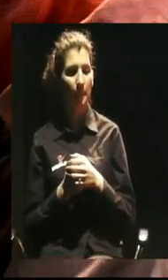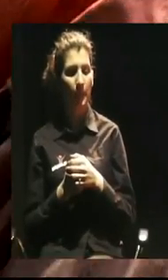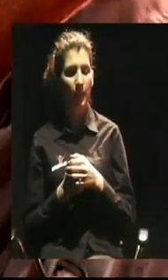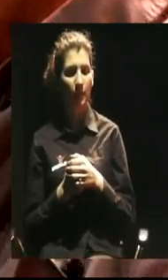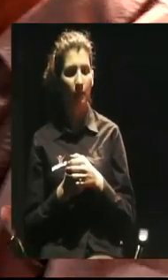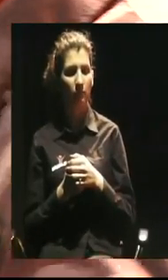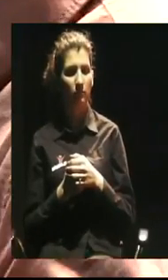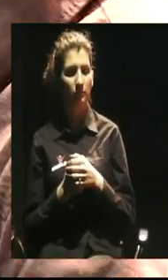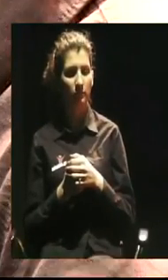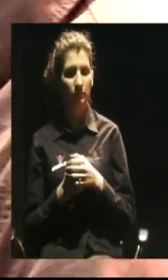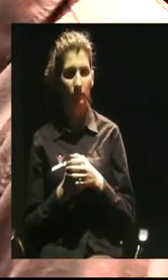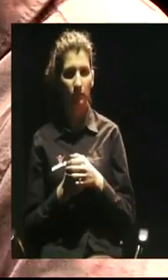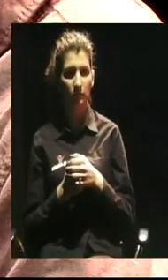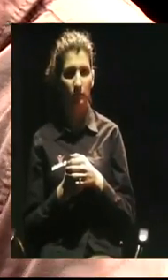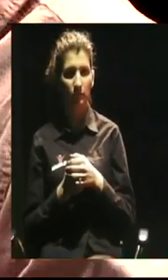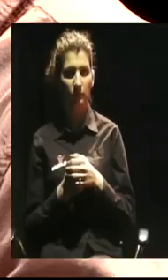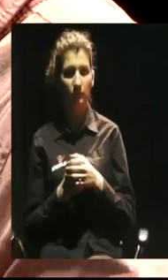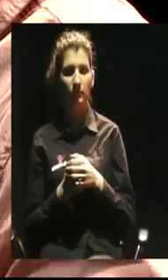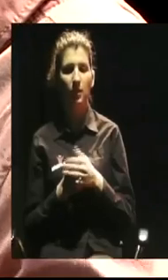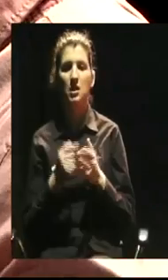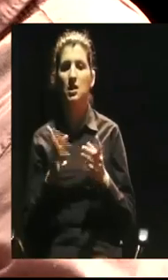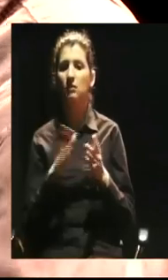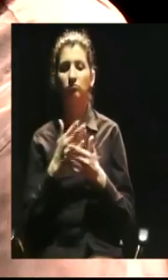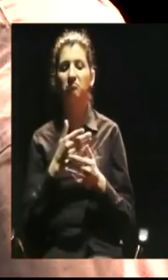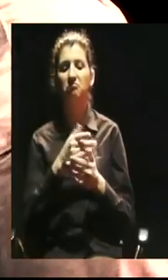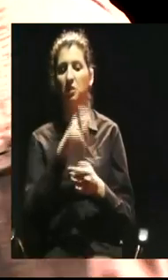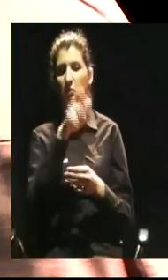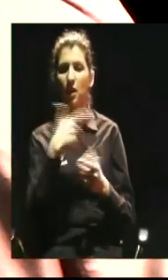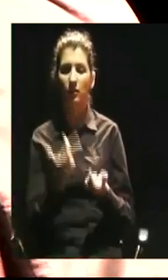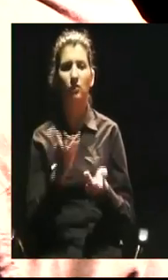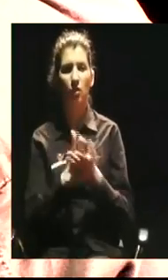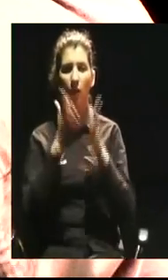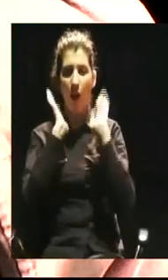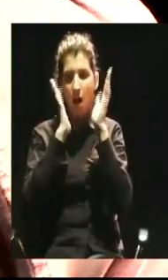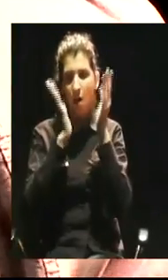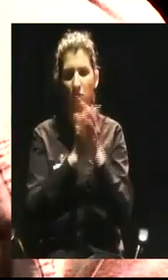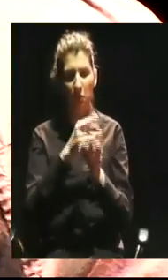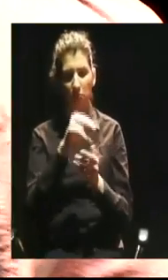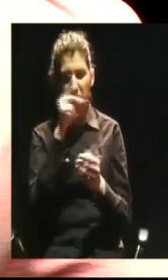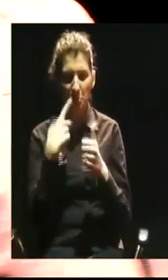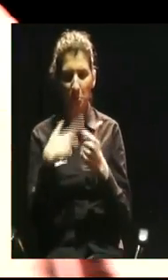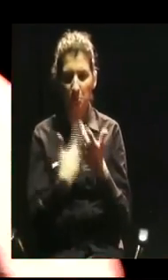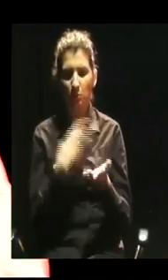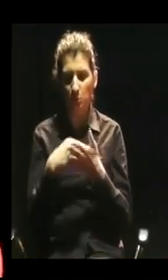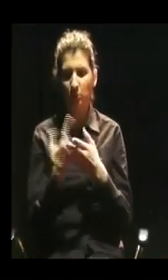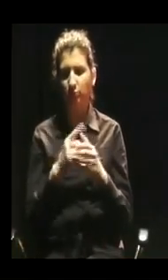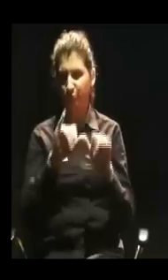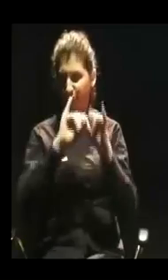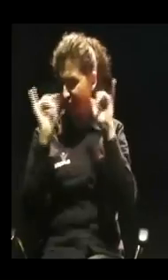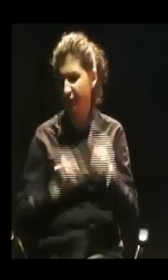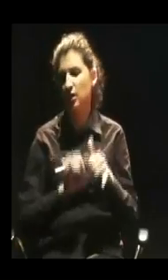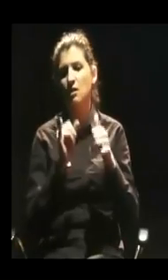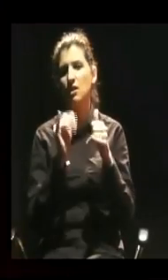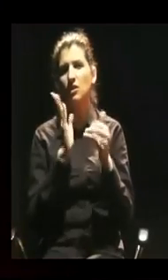że chęć posiadania dużej ilości rzeczy, czyli definiowania siebie i swego